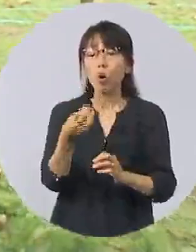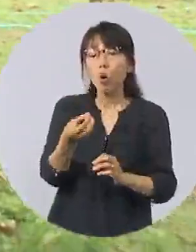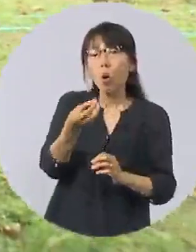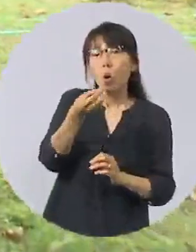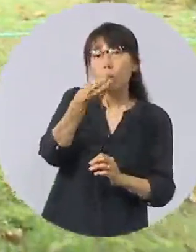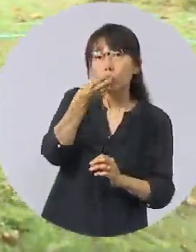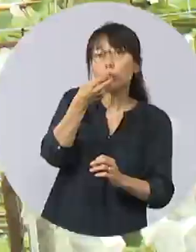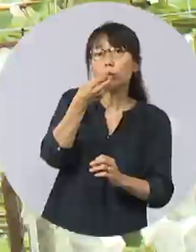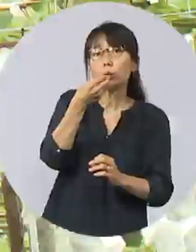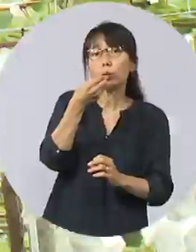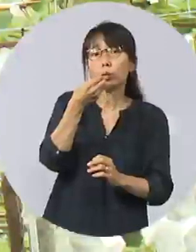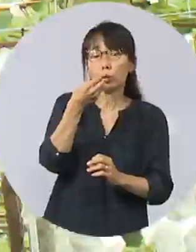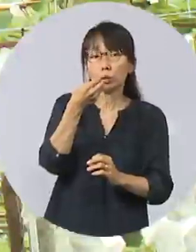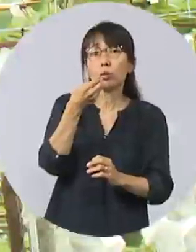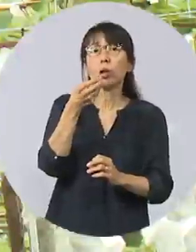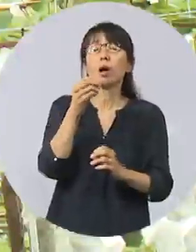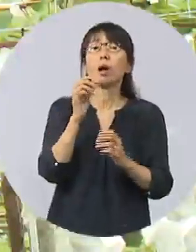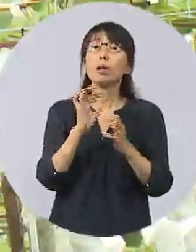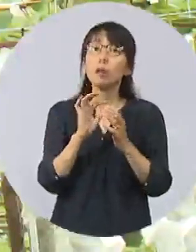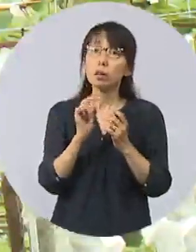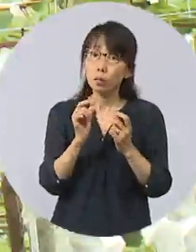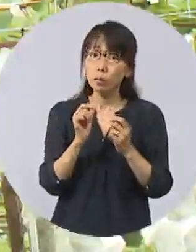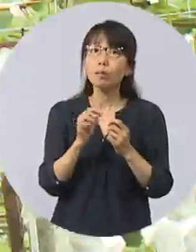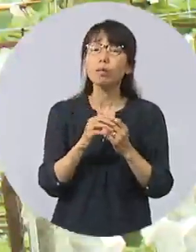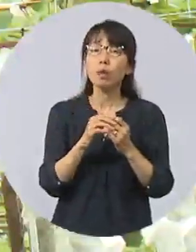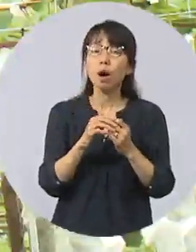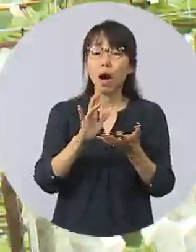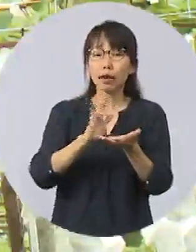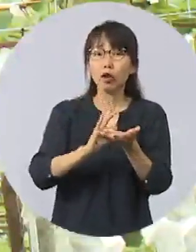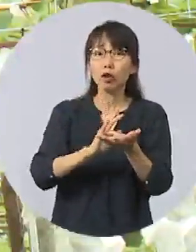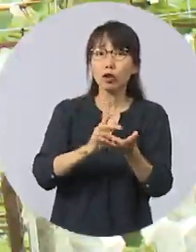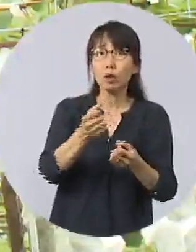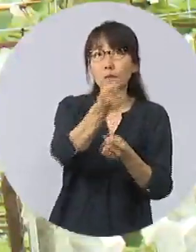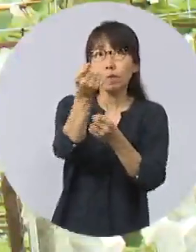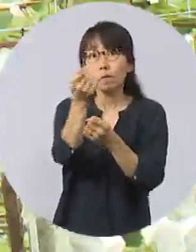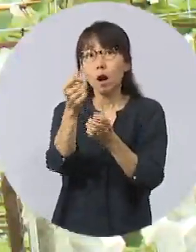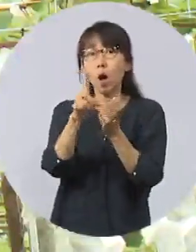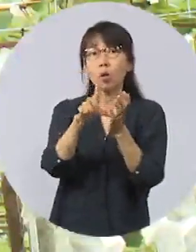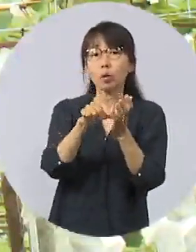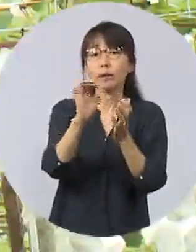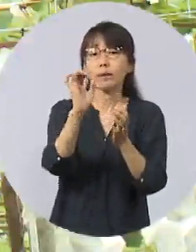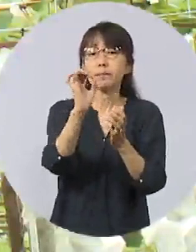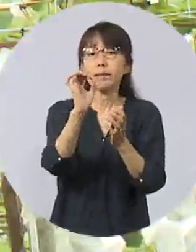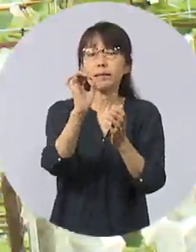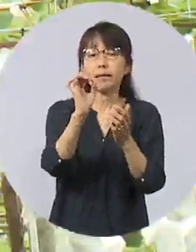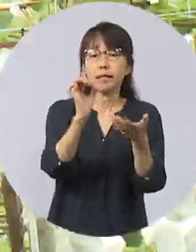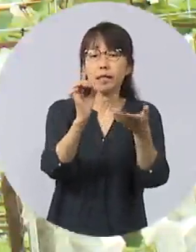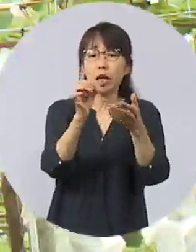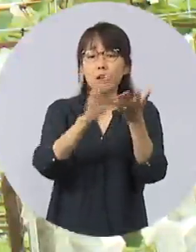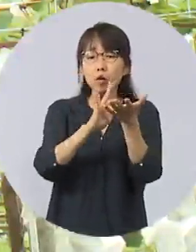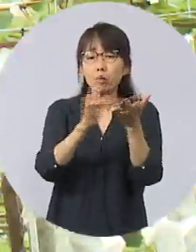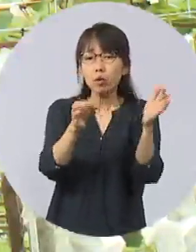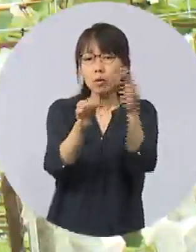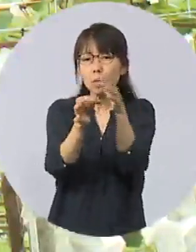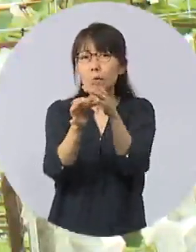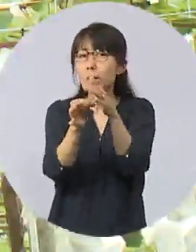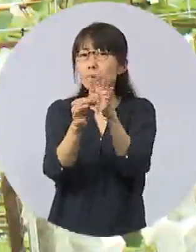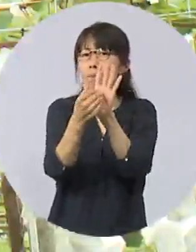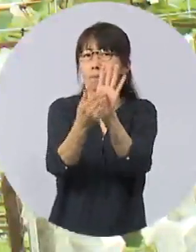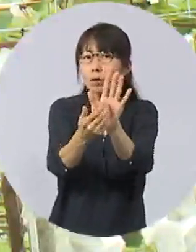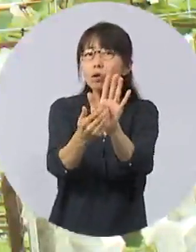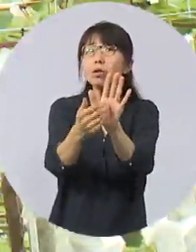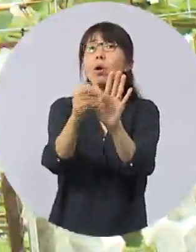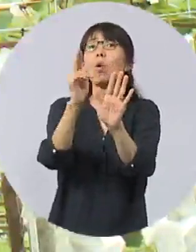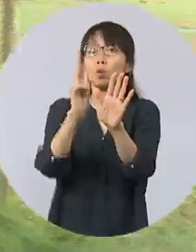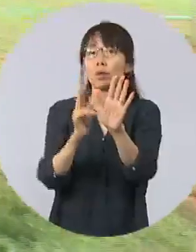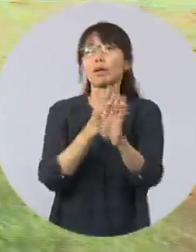ですか、ですので薬剤散布をされた時に実に付着するじゃないですか、それを防ぐ効果があるわけですよ